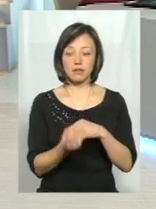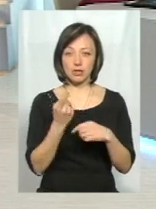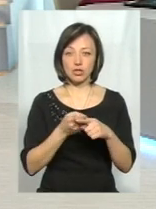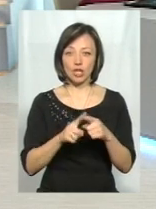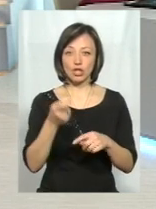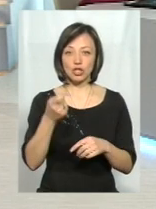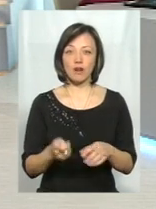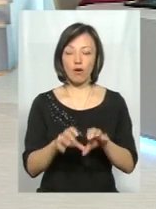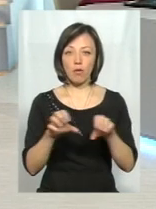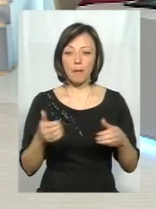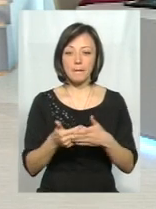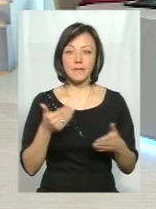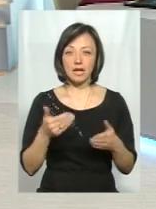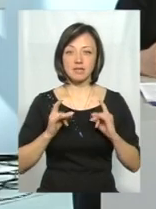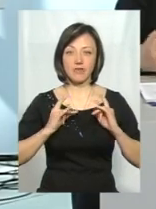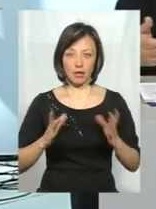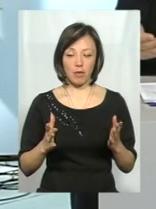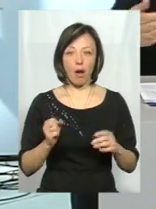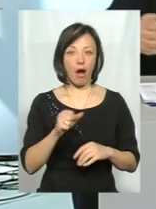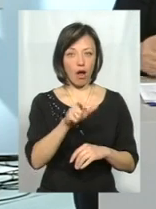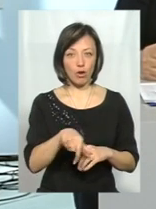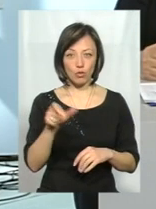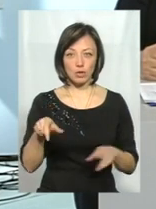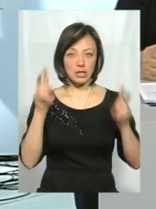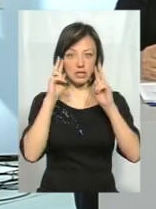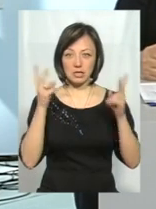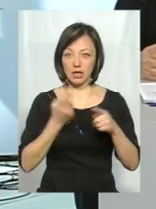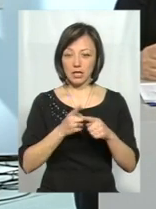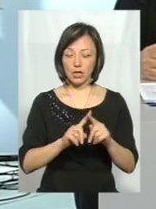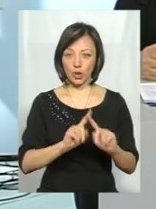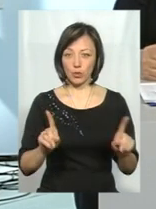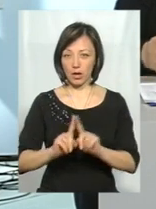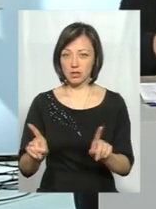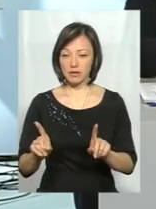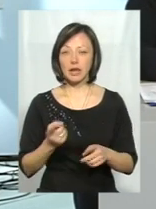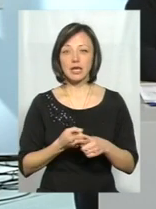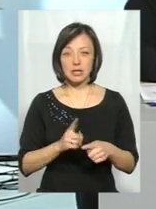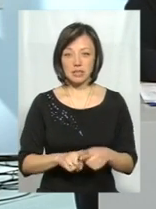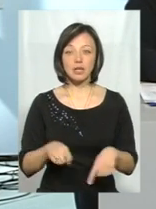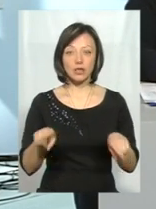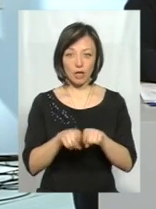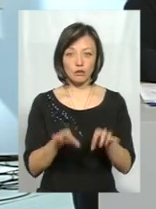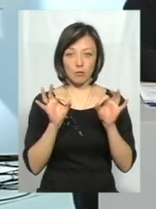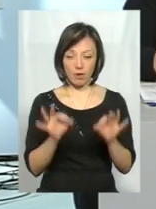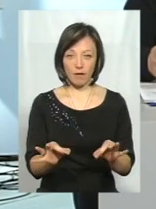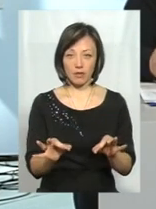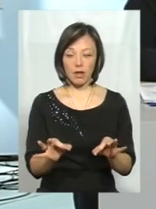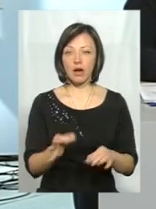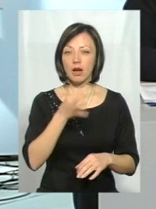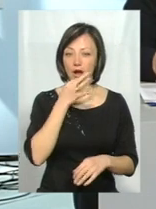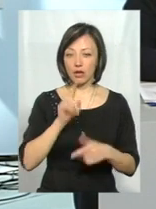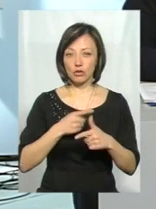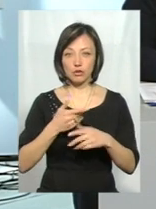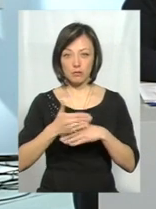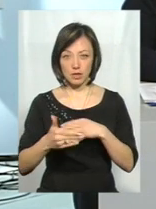дешева колбаса, перед святами. А люди ж не знають цих тонкостей. І це теж правда. І вона рано чи